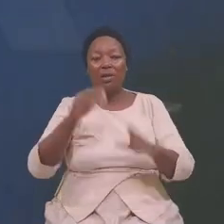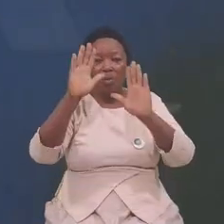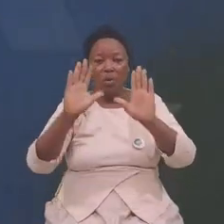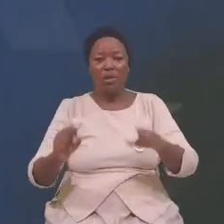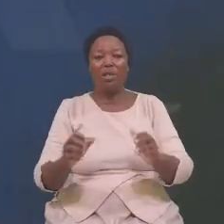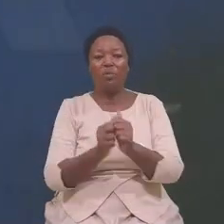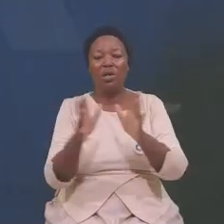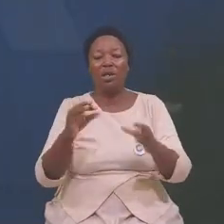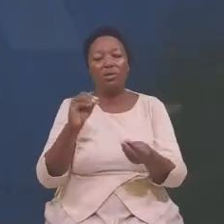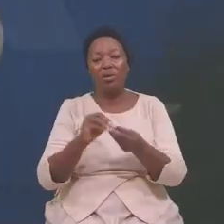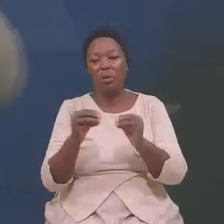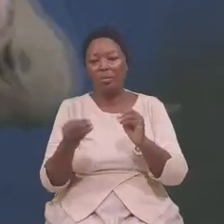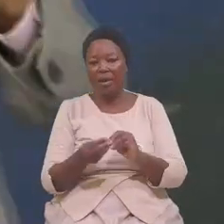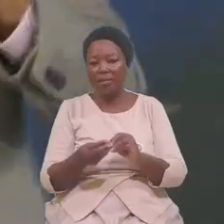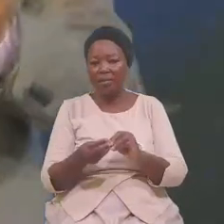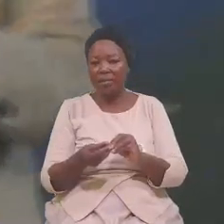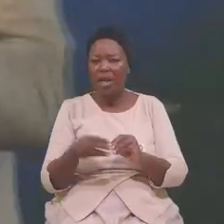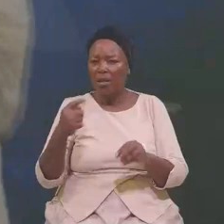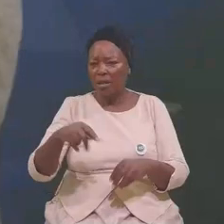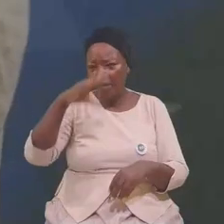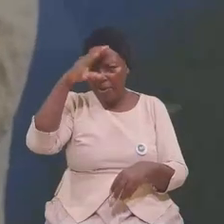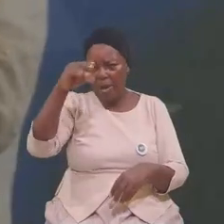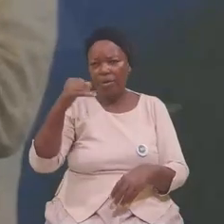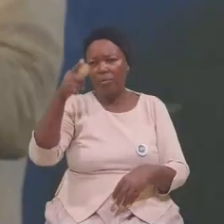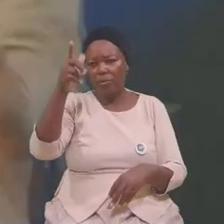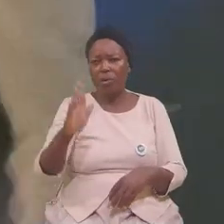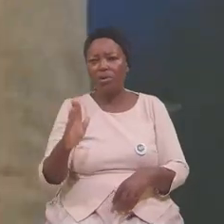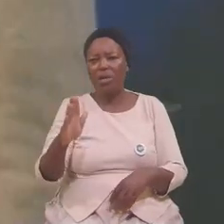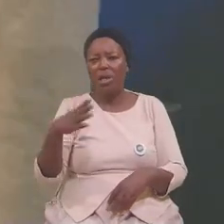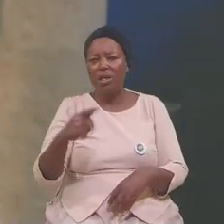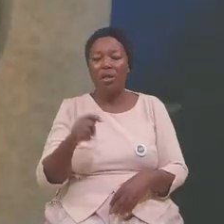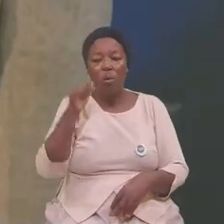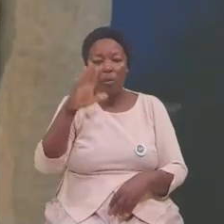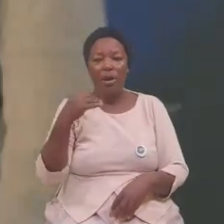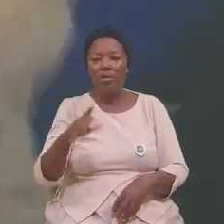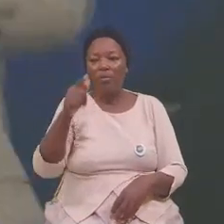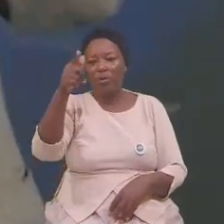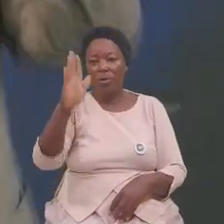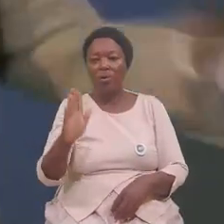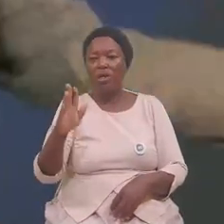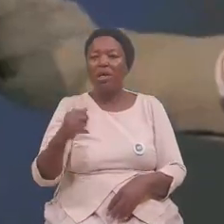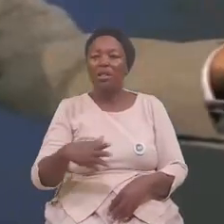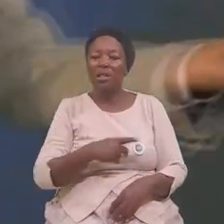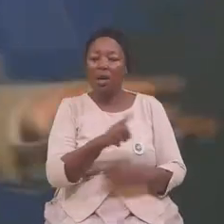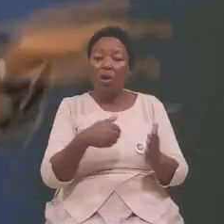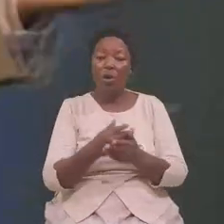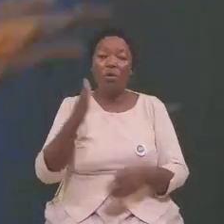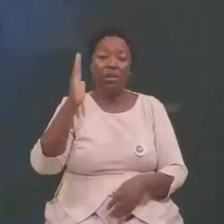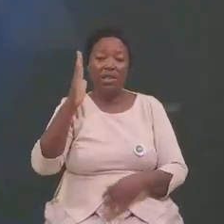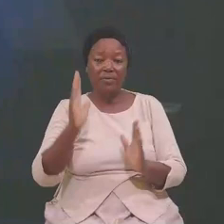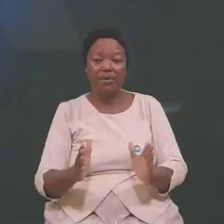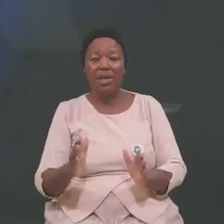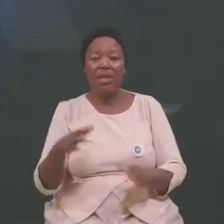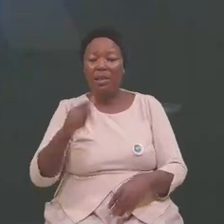nombre. Les hommes de Dieu, les femmes de Dieu ont témoigné du